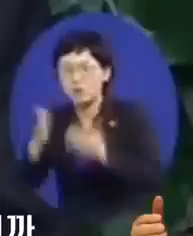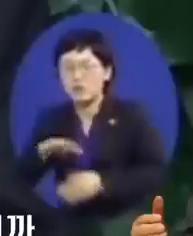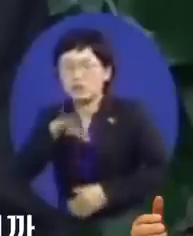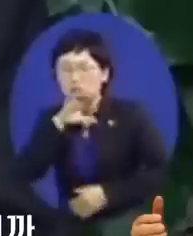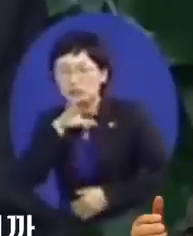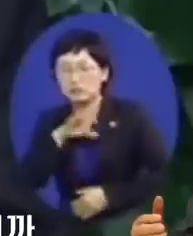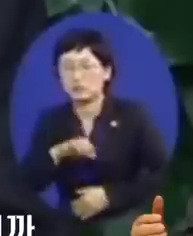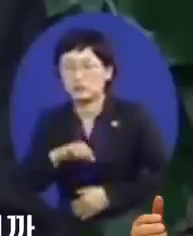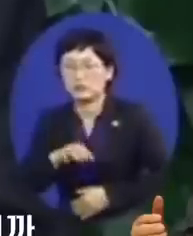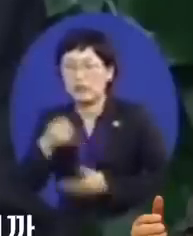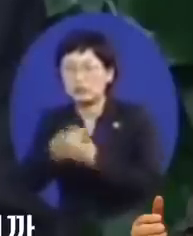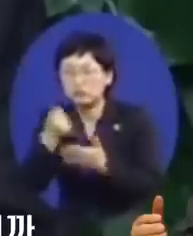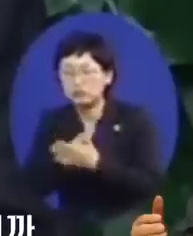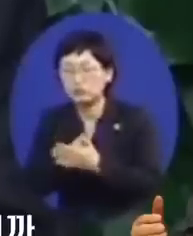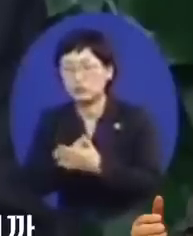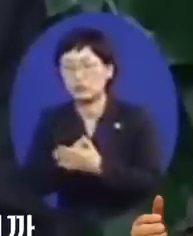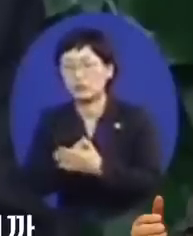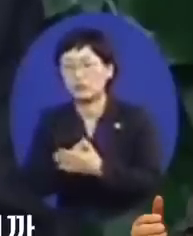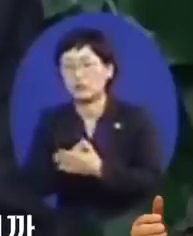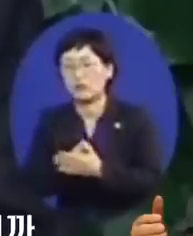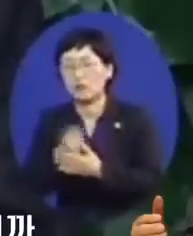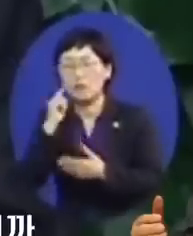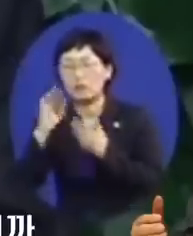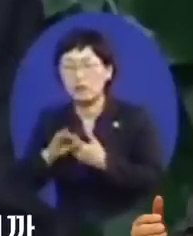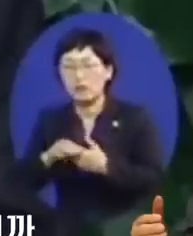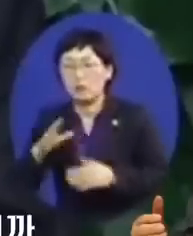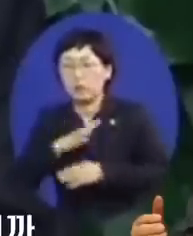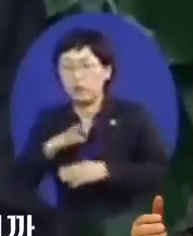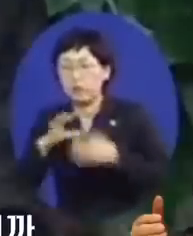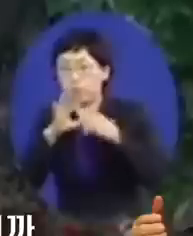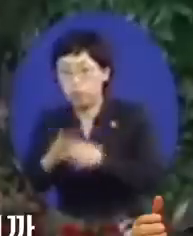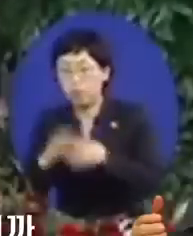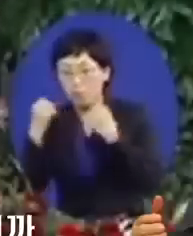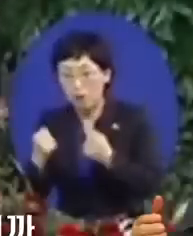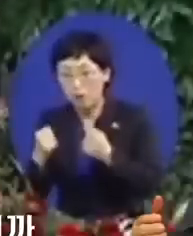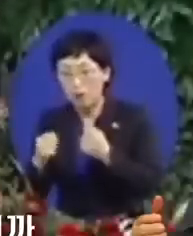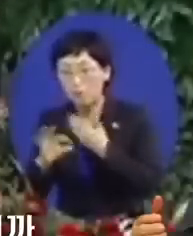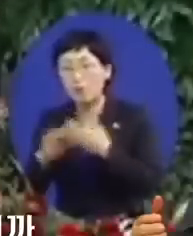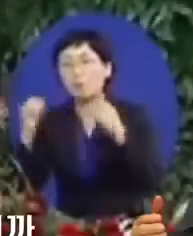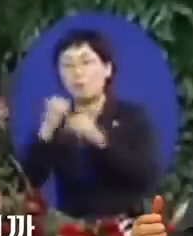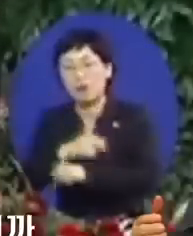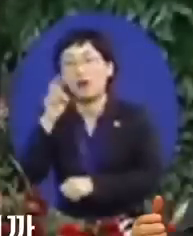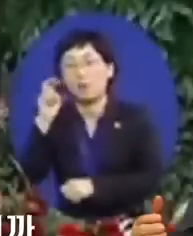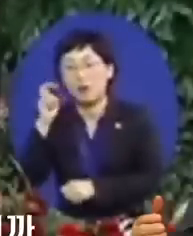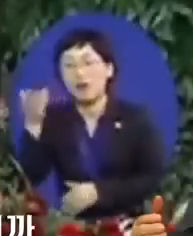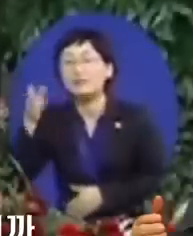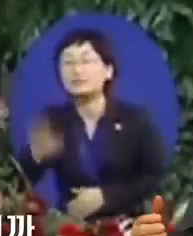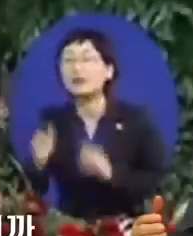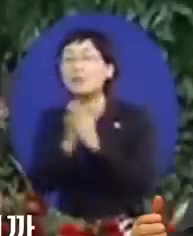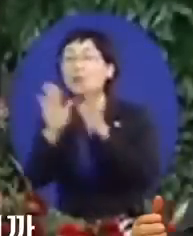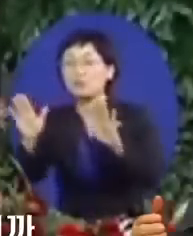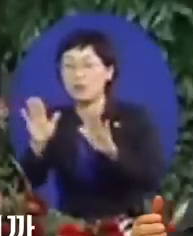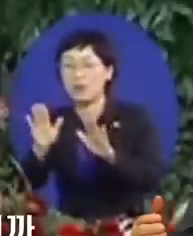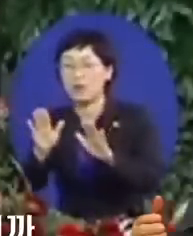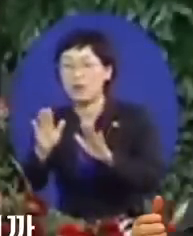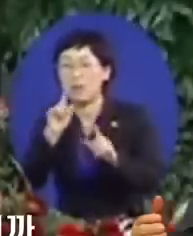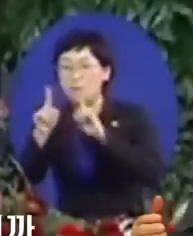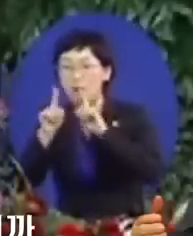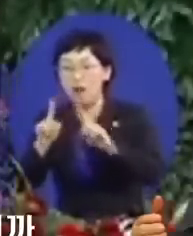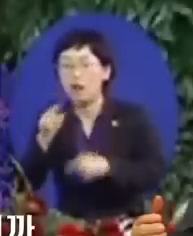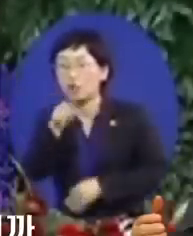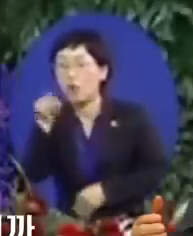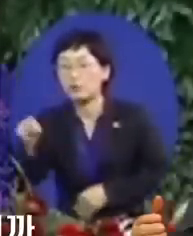그들이 두려워하고만 있었으면 파멸되었을 것입니다. 그러나 모세는 너희는 두려워하지 말고 가만히